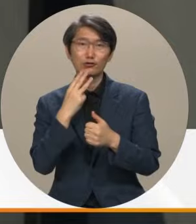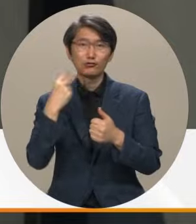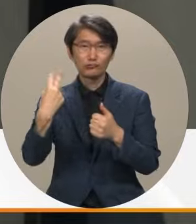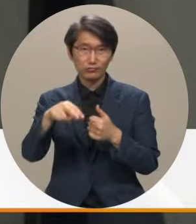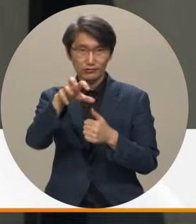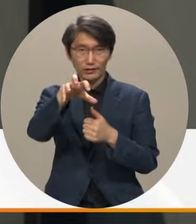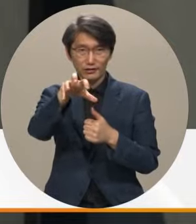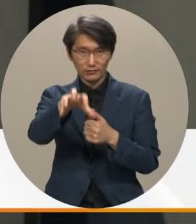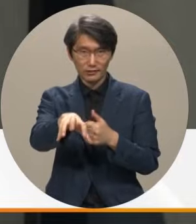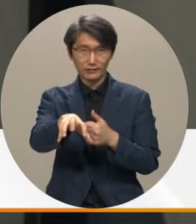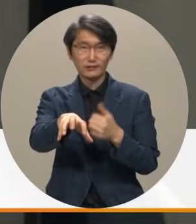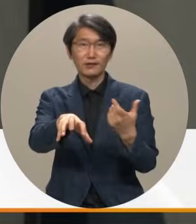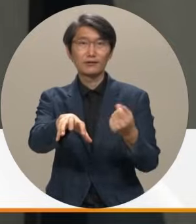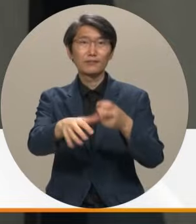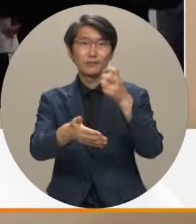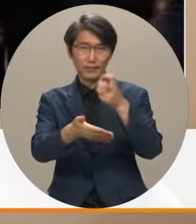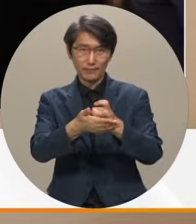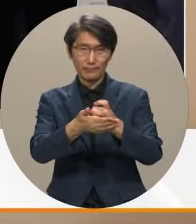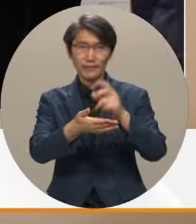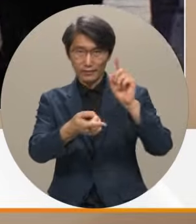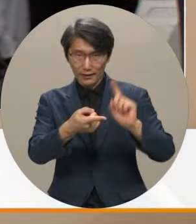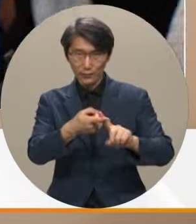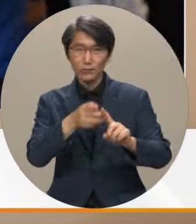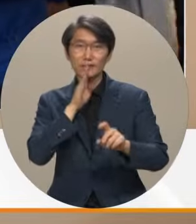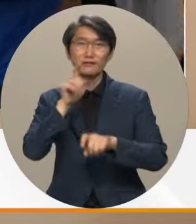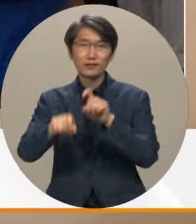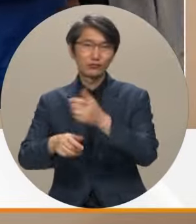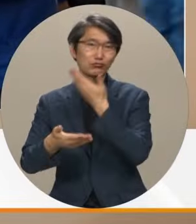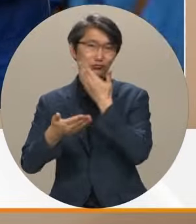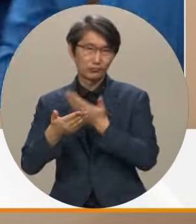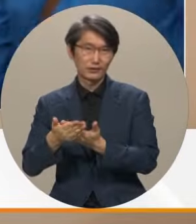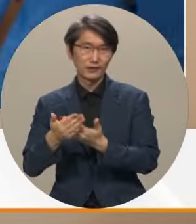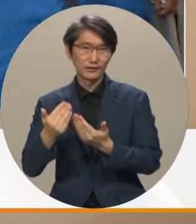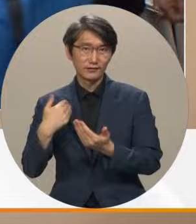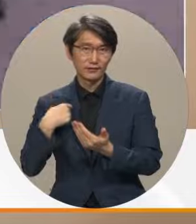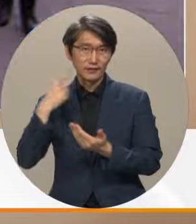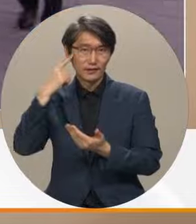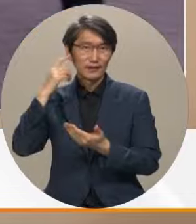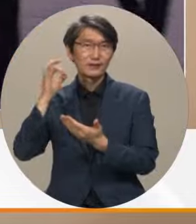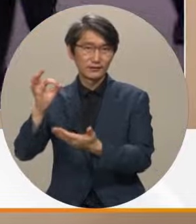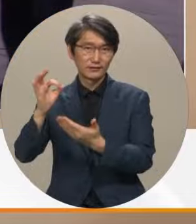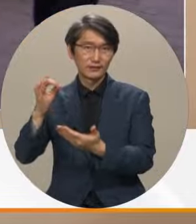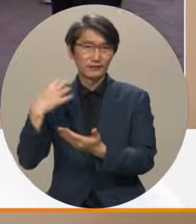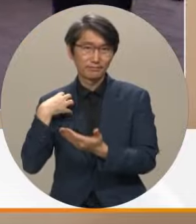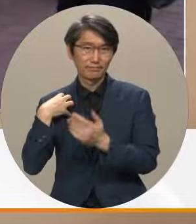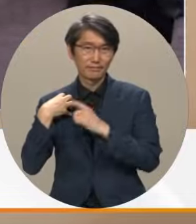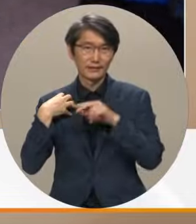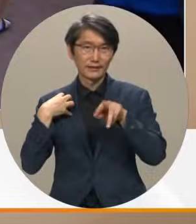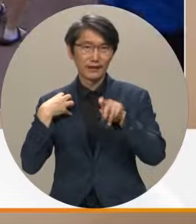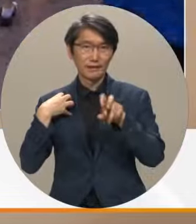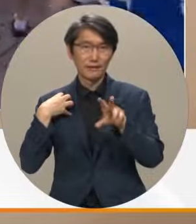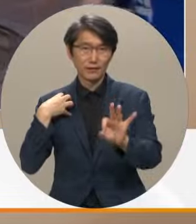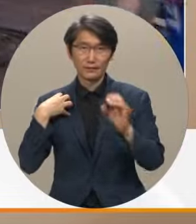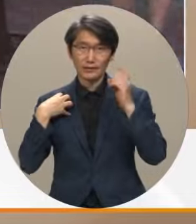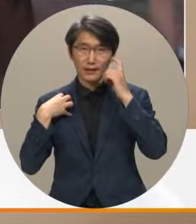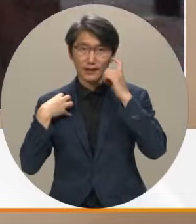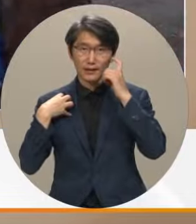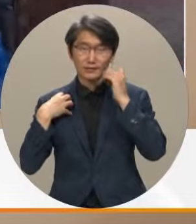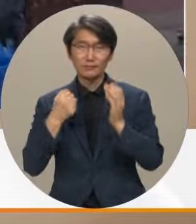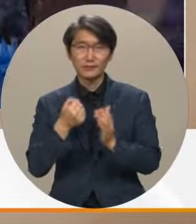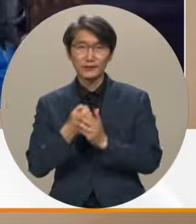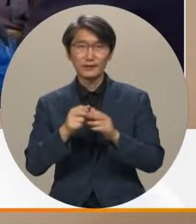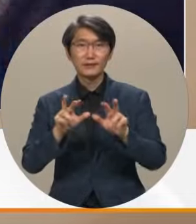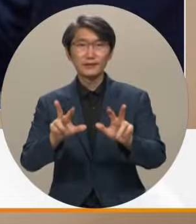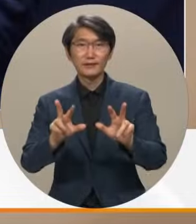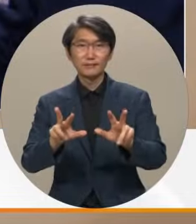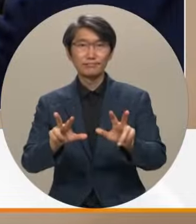교육의 현장에서 그런 헌법 정신을 실천하는 것이 중요한 저에게 주어진 사명이다 이렇게 생각을 합니다. 그래서